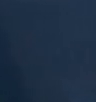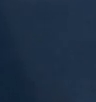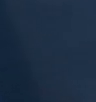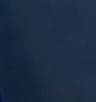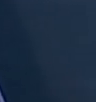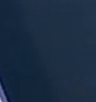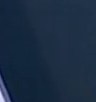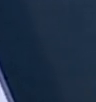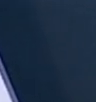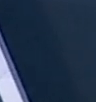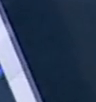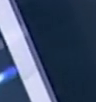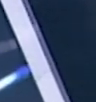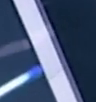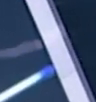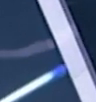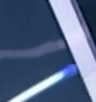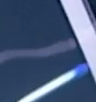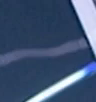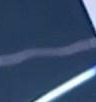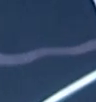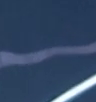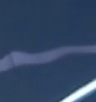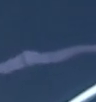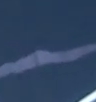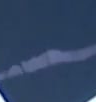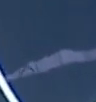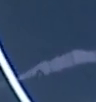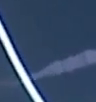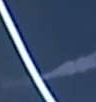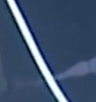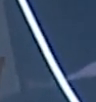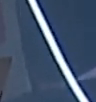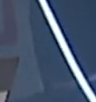лайки, пишите комментарии. Не забывайте включить колокольчик, чтобы всегда быть в курсе самого важного.